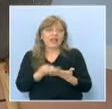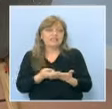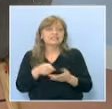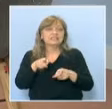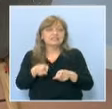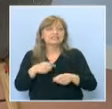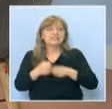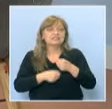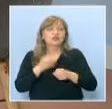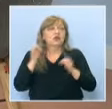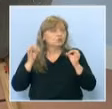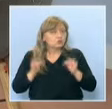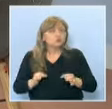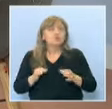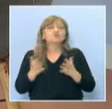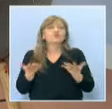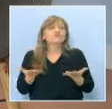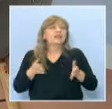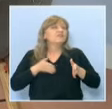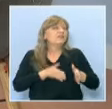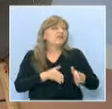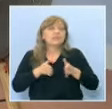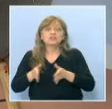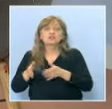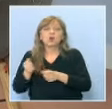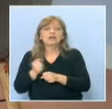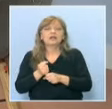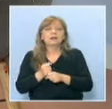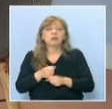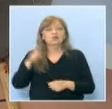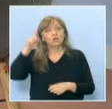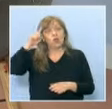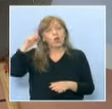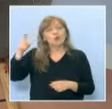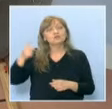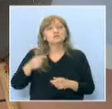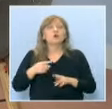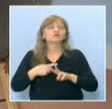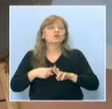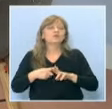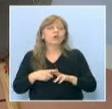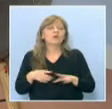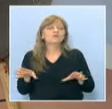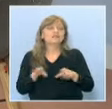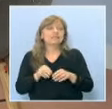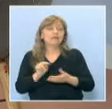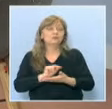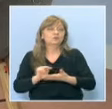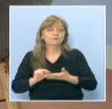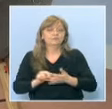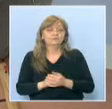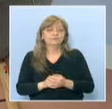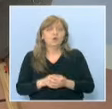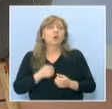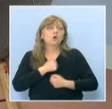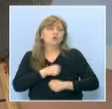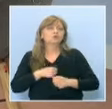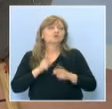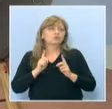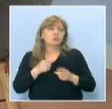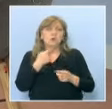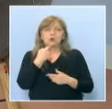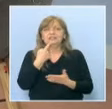конкретно в какви насоки работите, госпожо Николова, с администрацията? Насоки трудно бих могла да